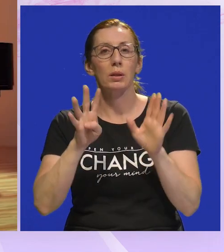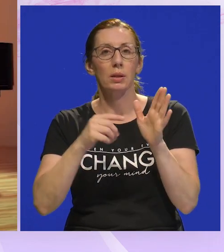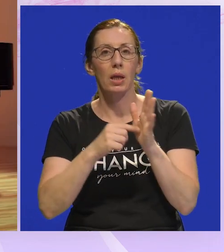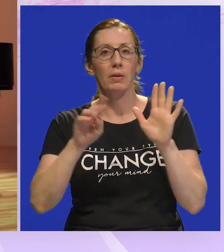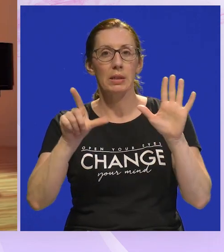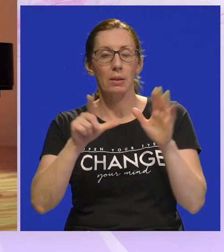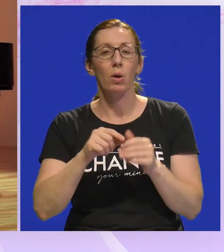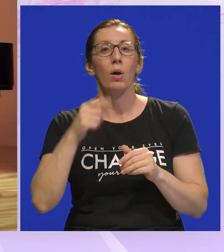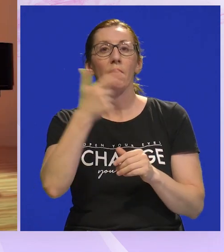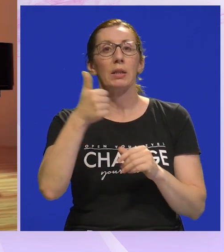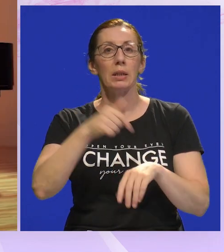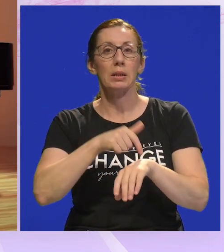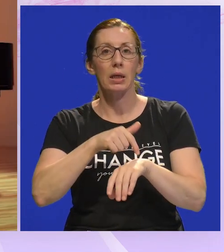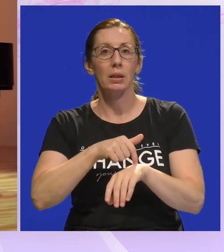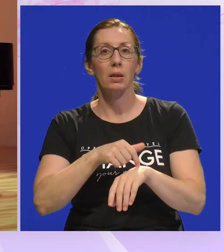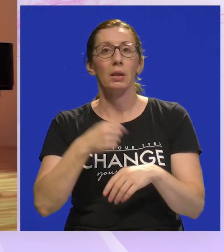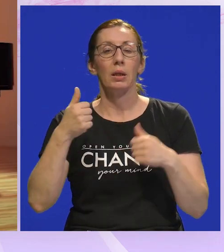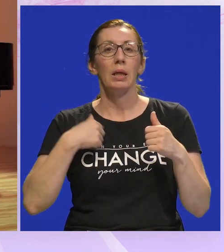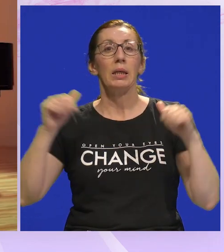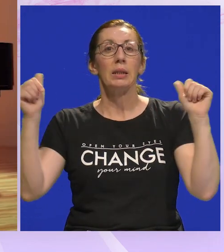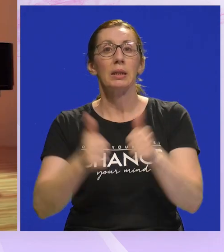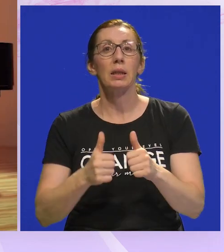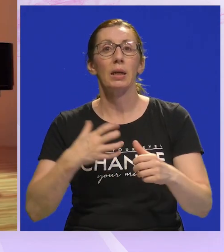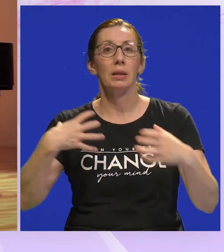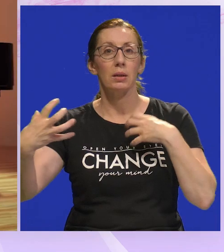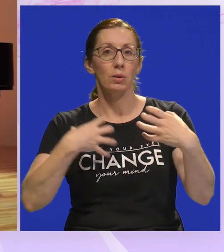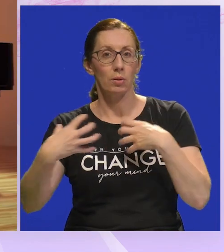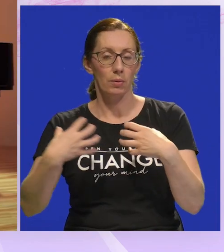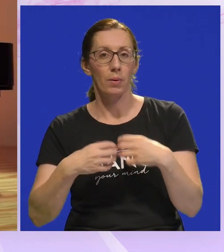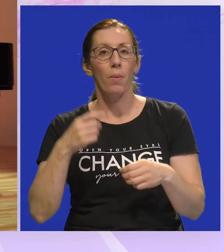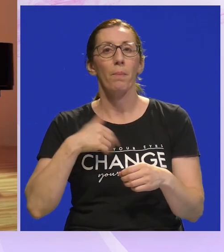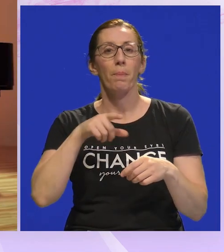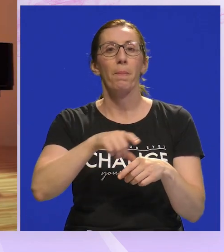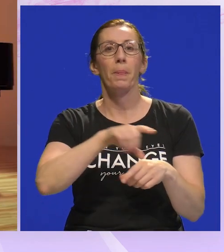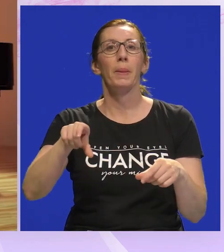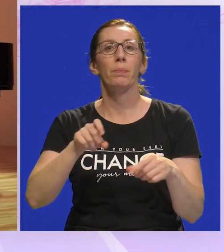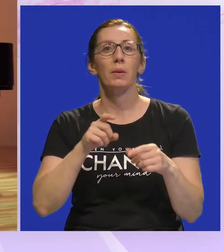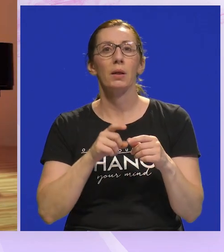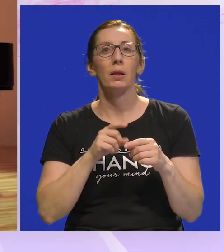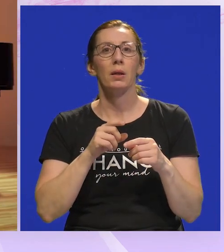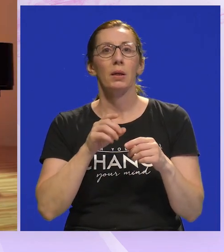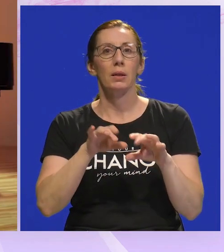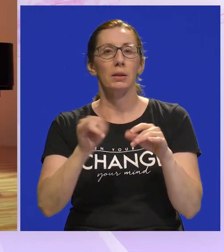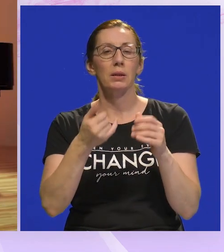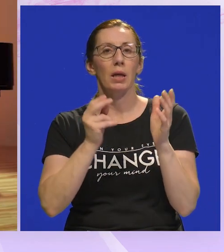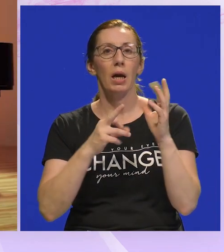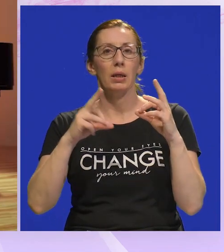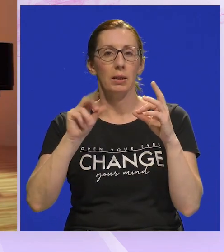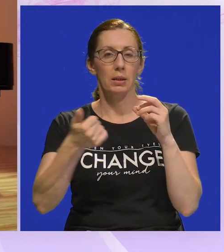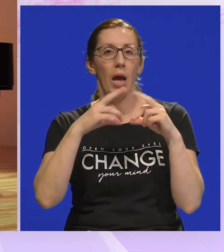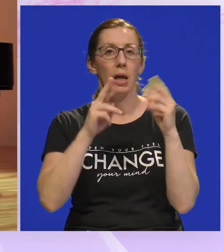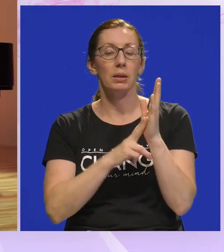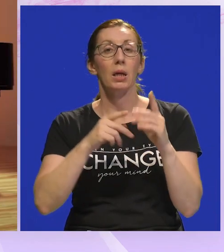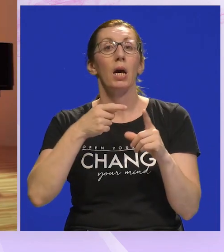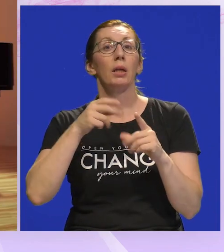u utorak 9. srpnja u 21 sat u Istarskom narodnom kazalištu u Puli nastupiti će mladi hrvatski pijanist